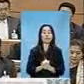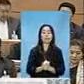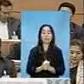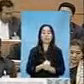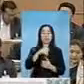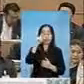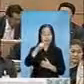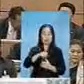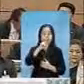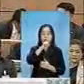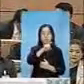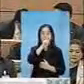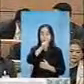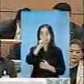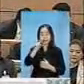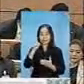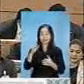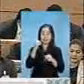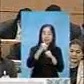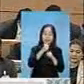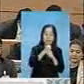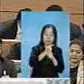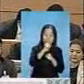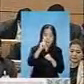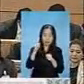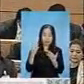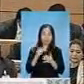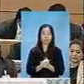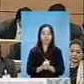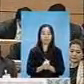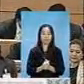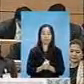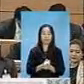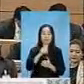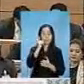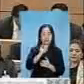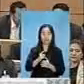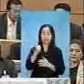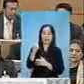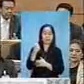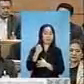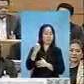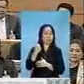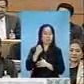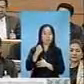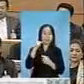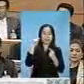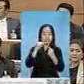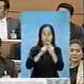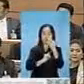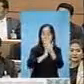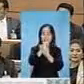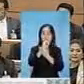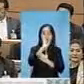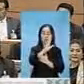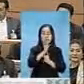จะต้องถามกันอย่างนั้นจะต้องทำกันอย่างนี้ทั้งที่แท้จริงแล้วเป็นอำนาจหน้าที่โดยชอบของฝ่